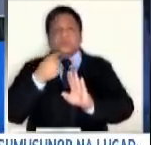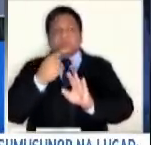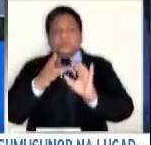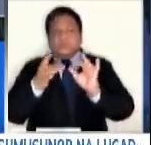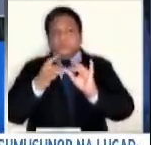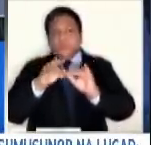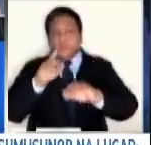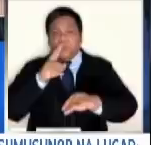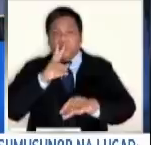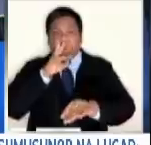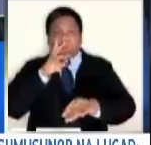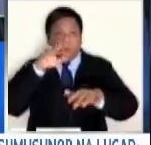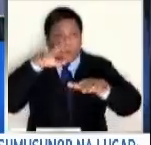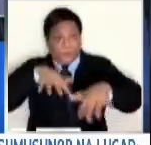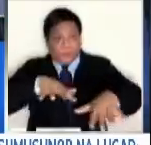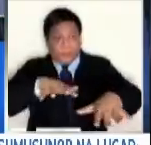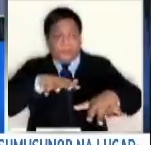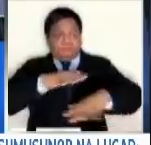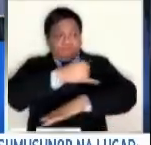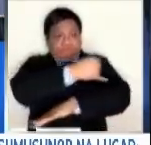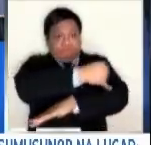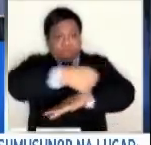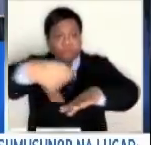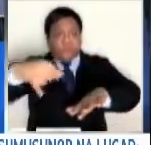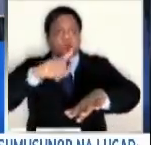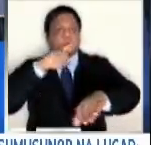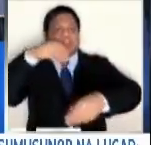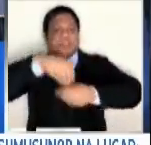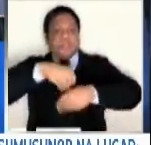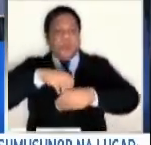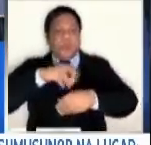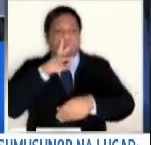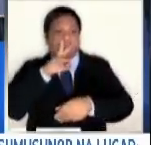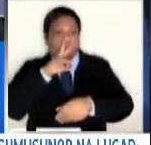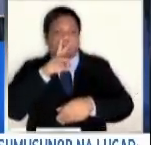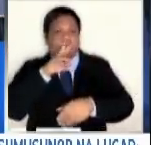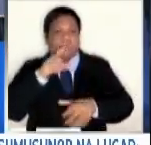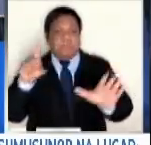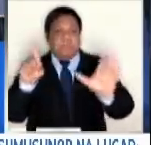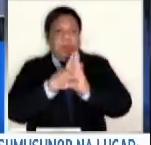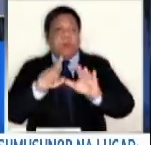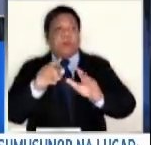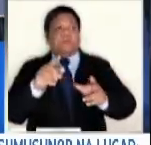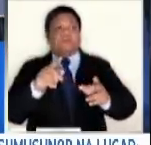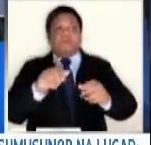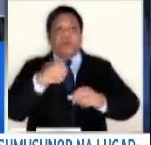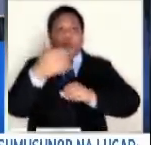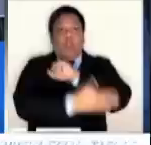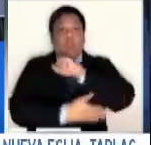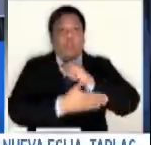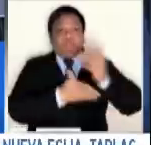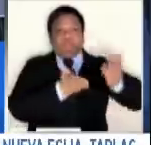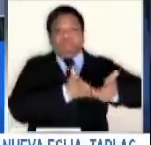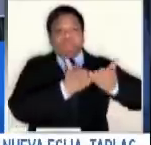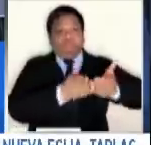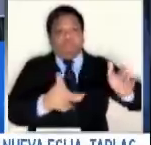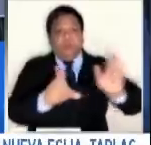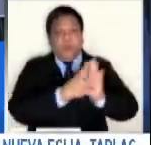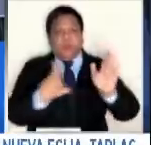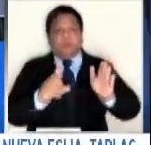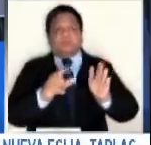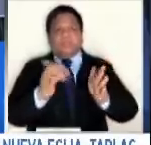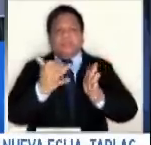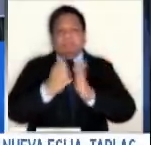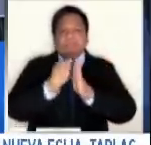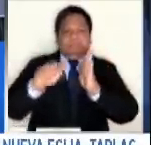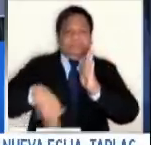Archipelagic Baselines ay internal waters. Hindi po pwede maglayag ang mga dayuhang mga barko. Pangalawa, napakalaki